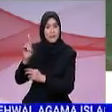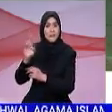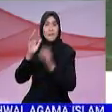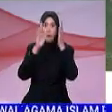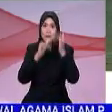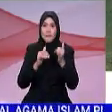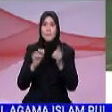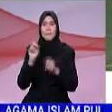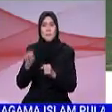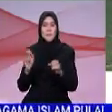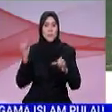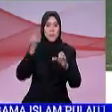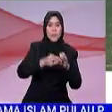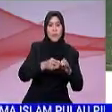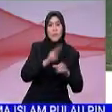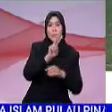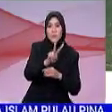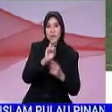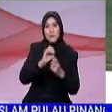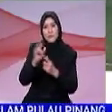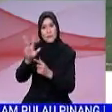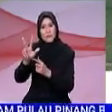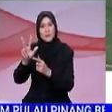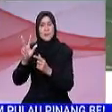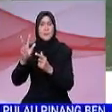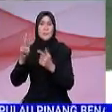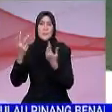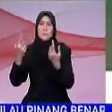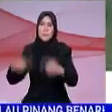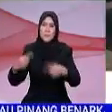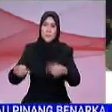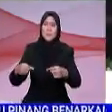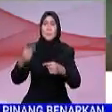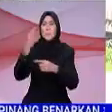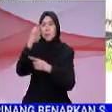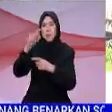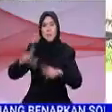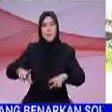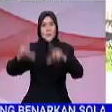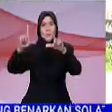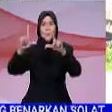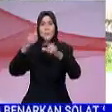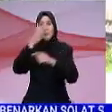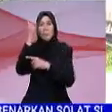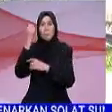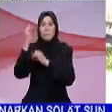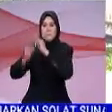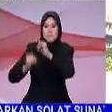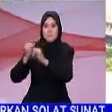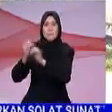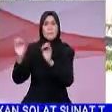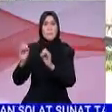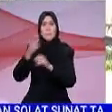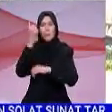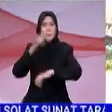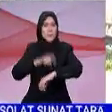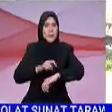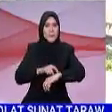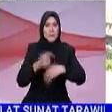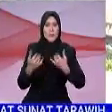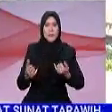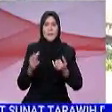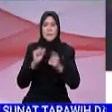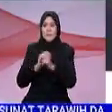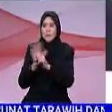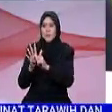sekurang-kurangnya 2 atau 3 kejohanan sebagai pemanas badan ke Tokyo berikutan ketiadaan kejohanan antarabangsa disebabkan kekangan masa dan situasi